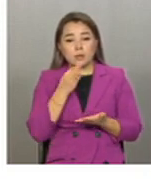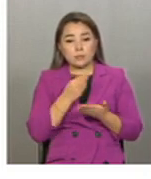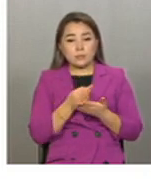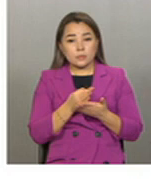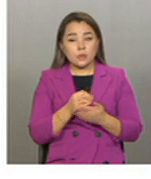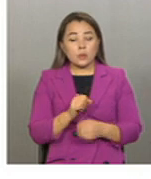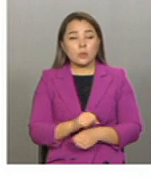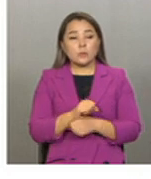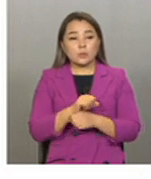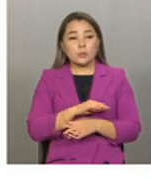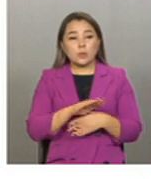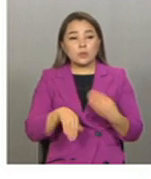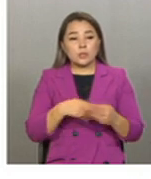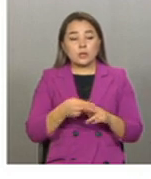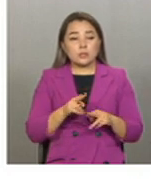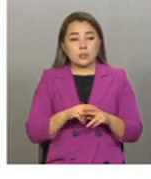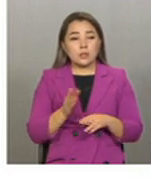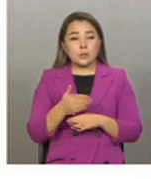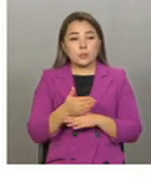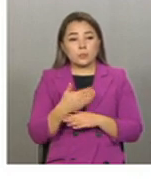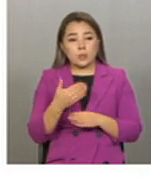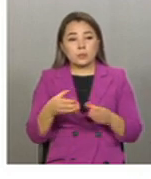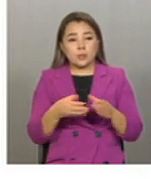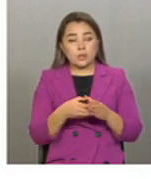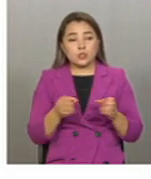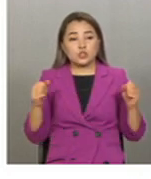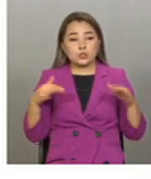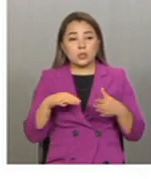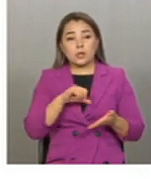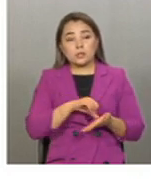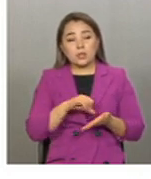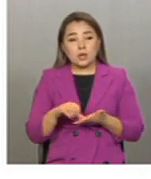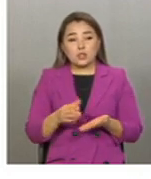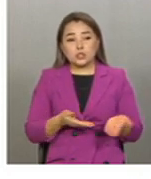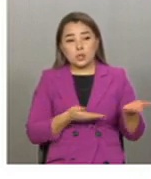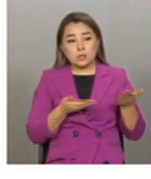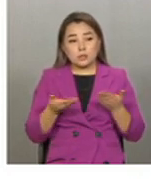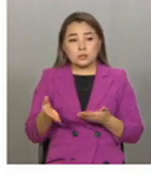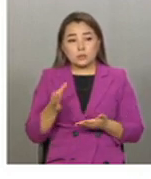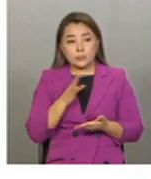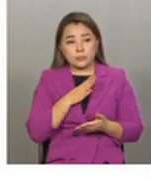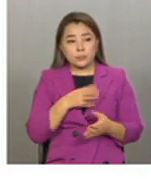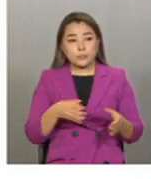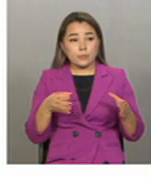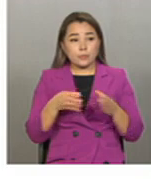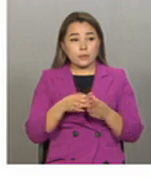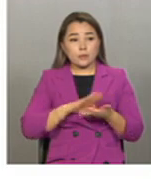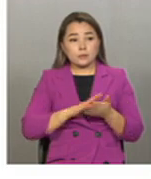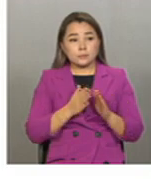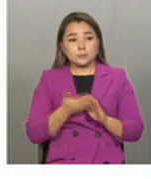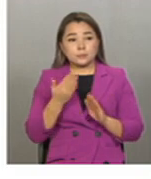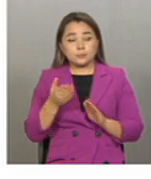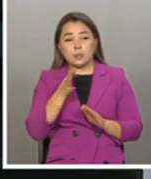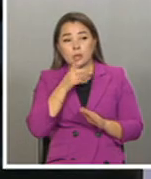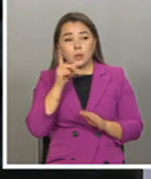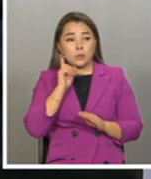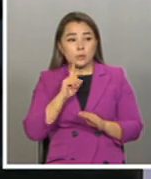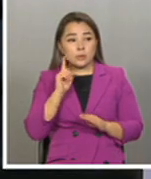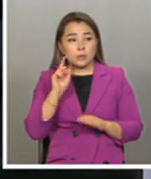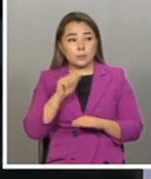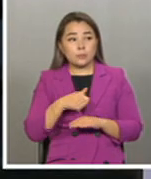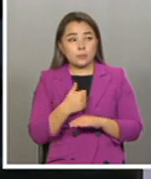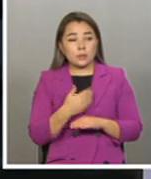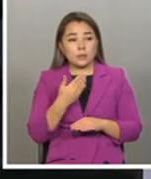төңкеріс туының астында жиналуына шақырды. Кеңес үкіметі уақытша үкіметтің